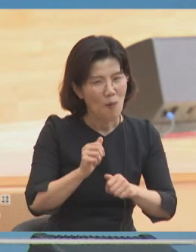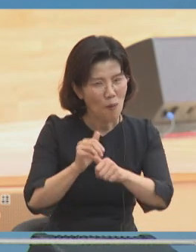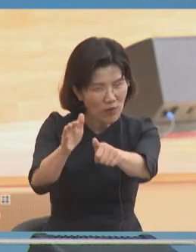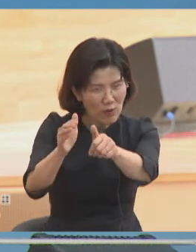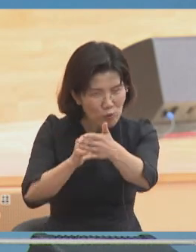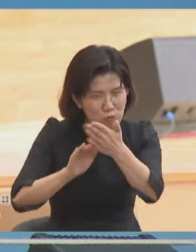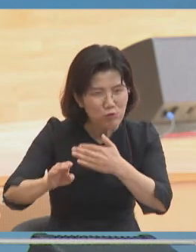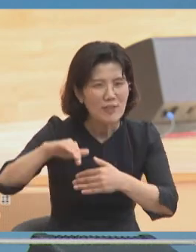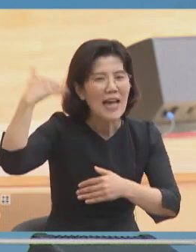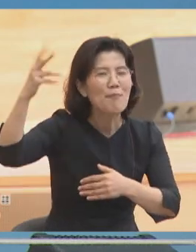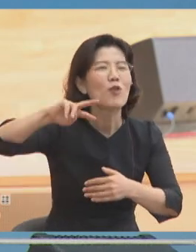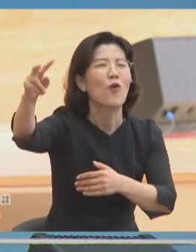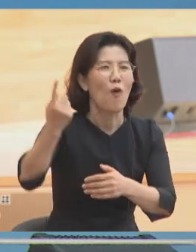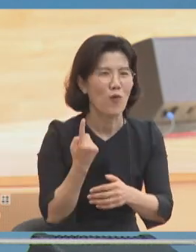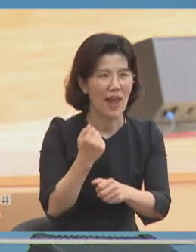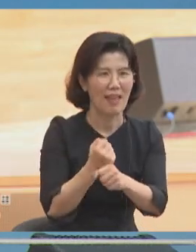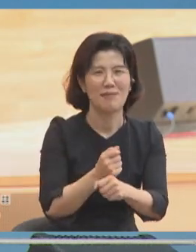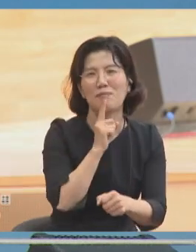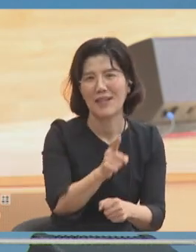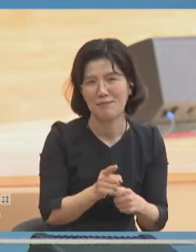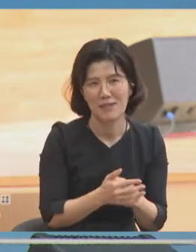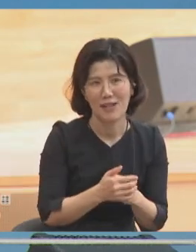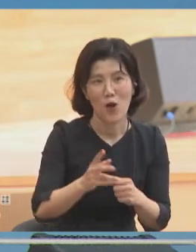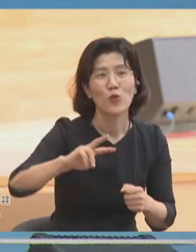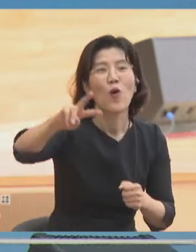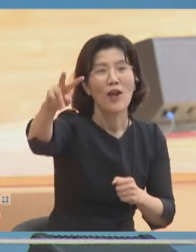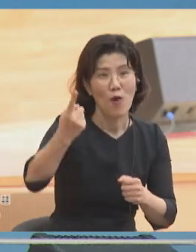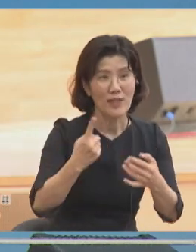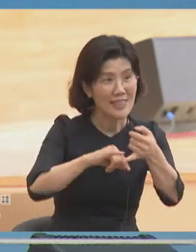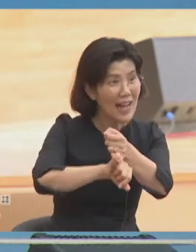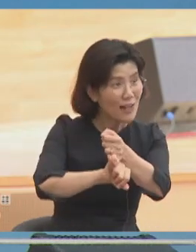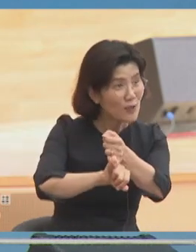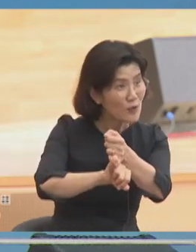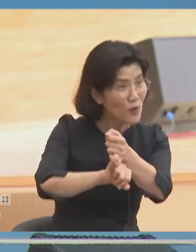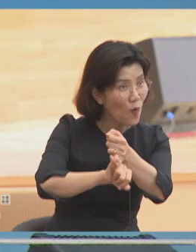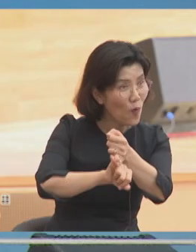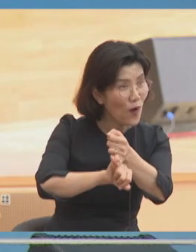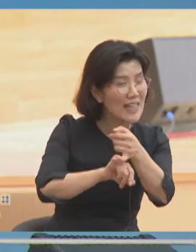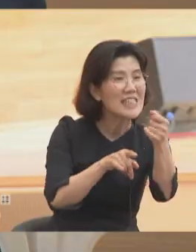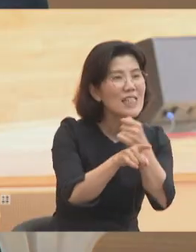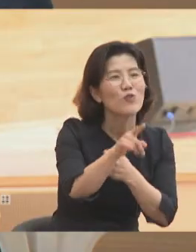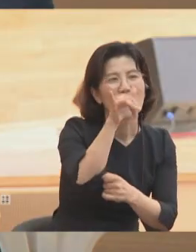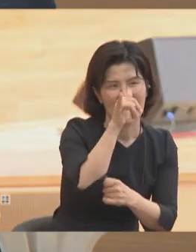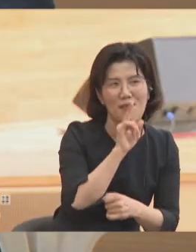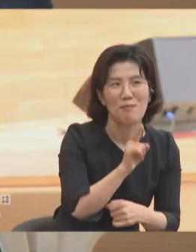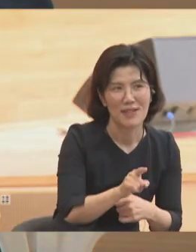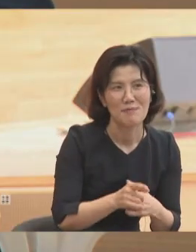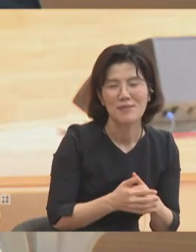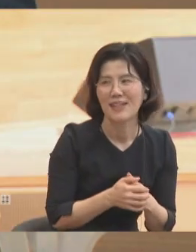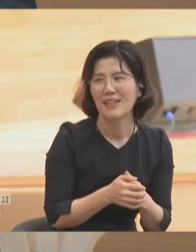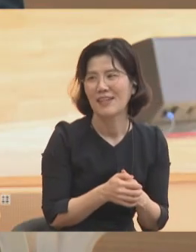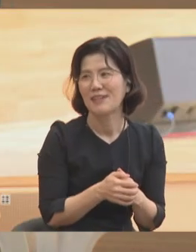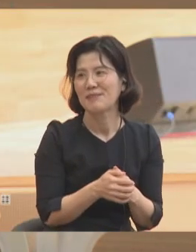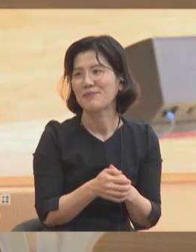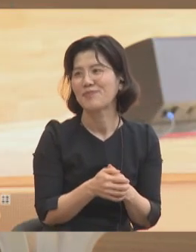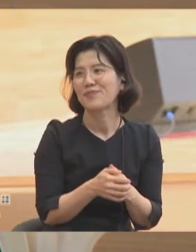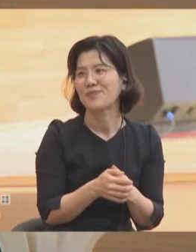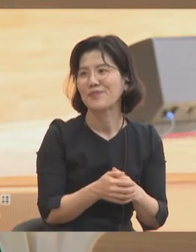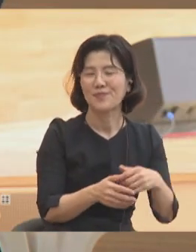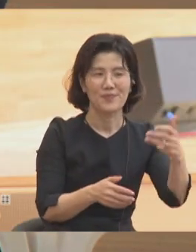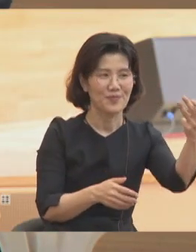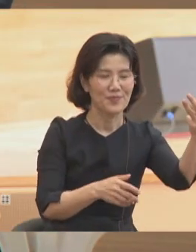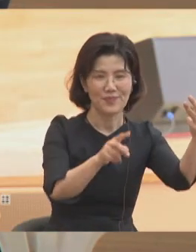싶습니다 근데 보낸 이유가 돌아오게 하겠다는 약속하신 이유가 다 있습니다 우리 18절에서 20절